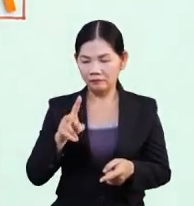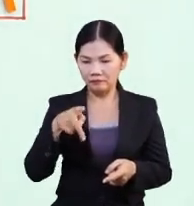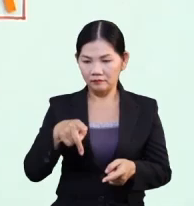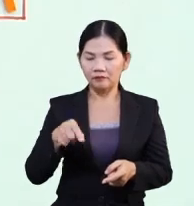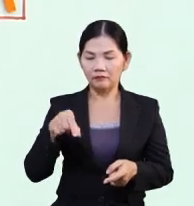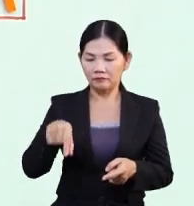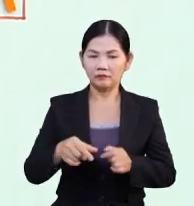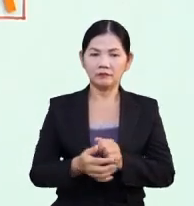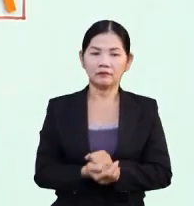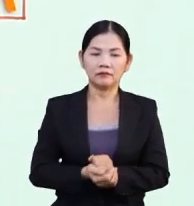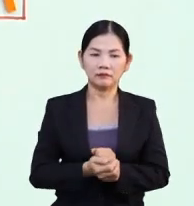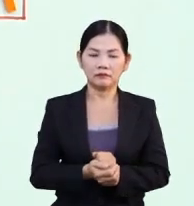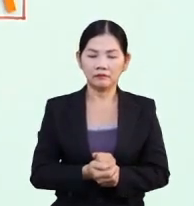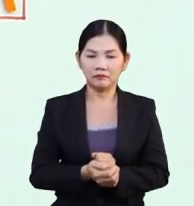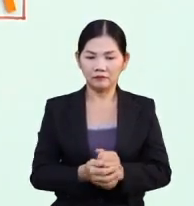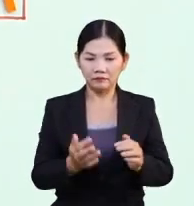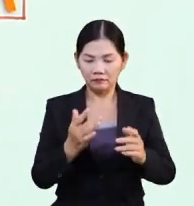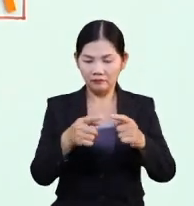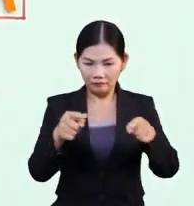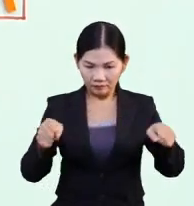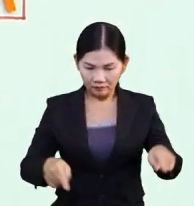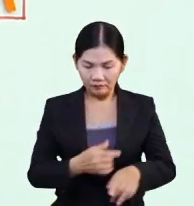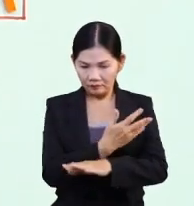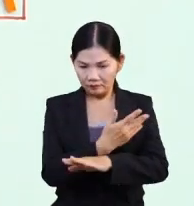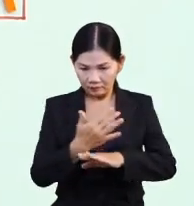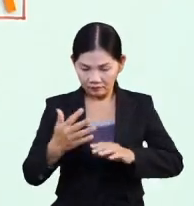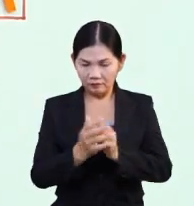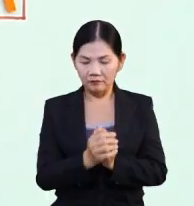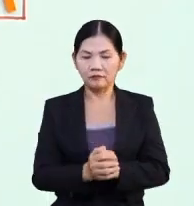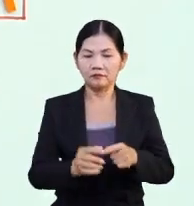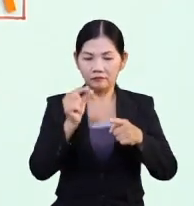3218 គីឡូក្រាម ចានិងចំការទី2